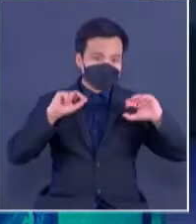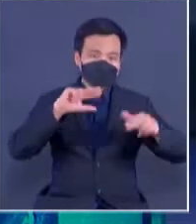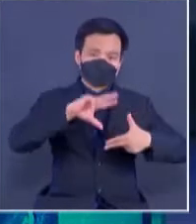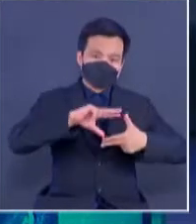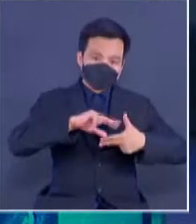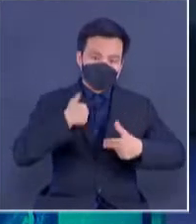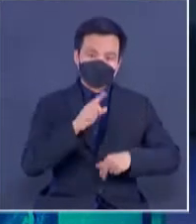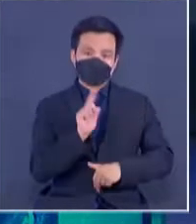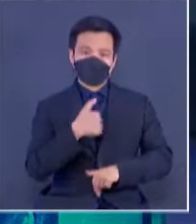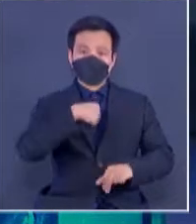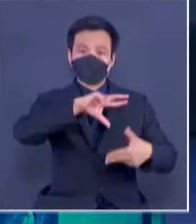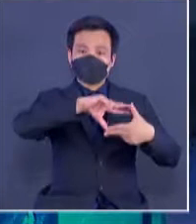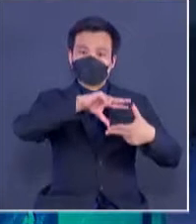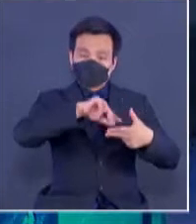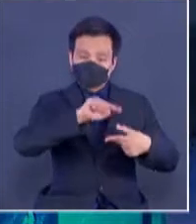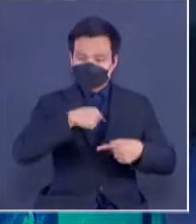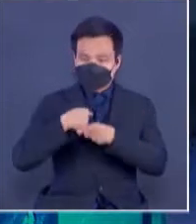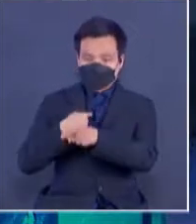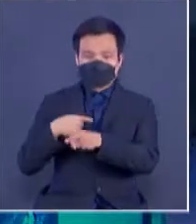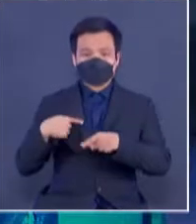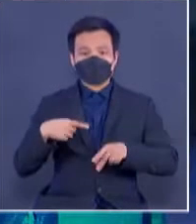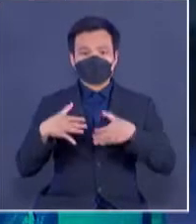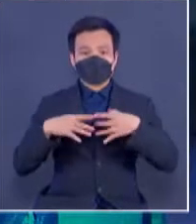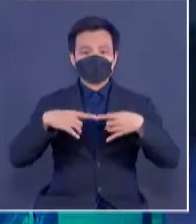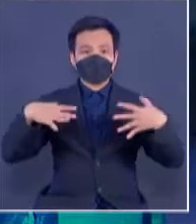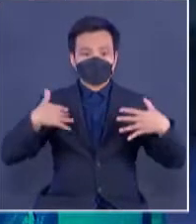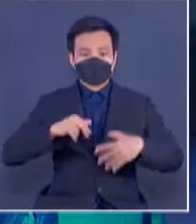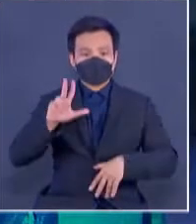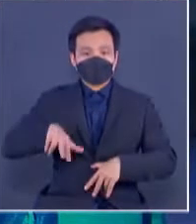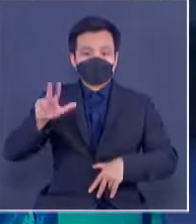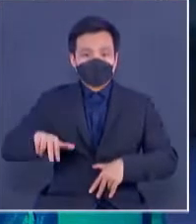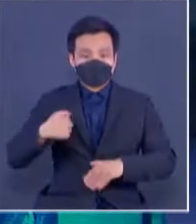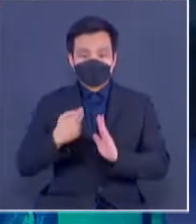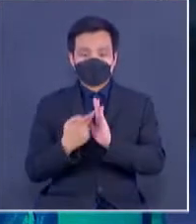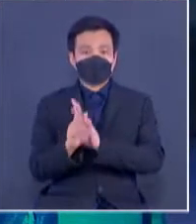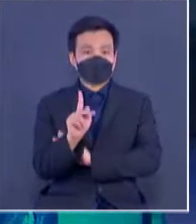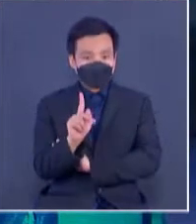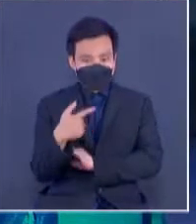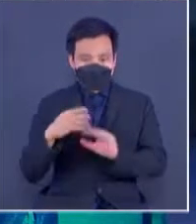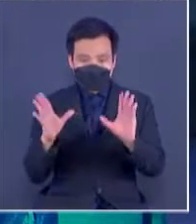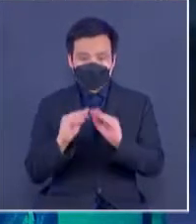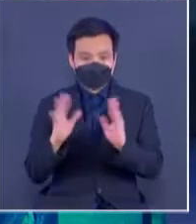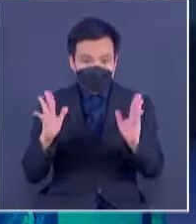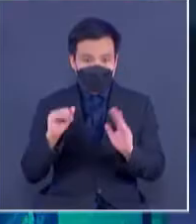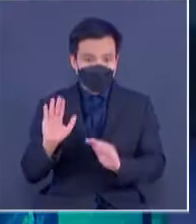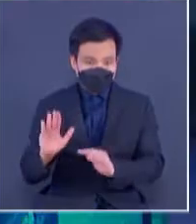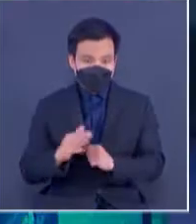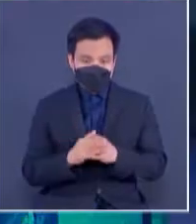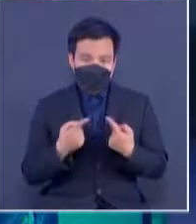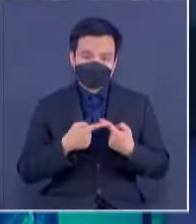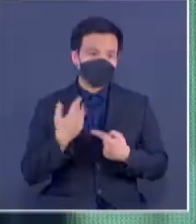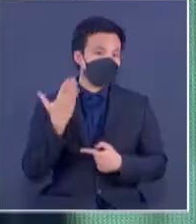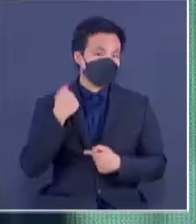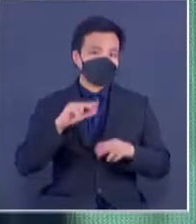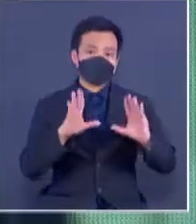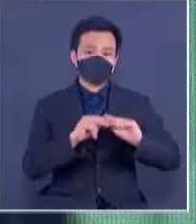นำก็คือพลังประชารัฐภาคฝ่ายค้านก็คือเพื่อไทยเพื่อไทยนี่ที่ขอนแก่นนะประชุมใหญ่ของพรรคกันส่วนพลังประชารัฐเมื่อว